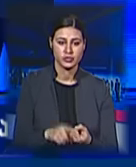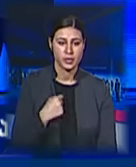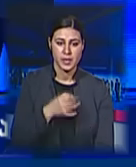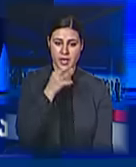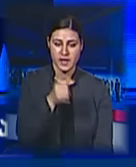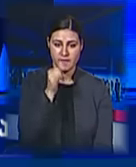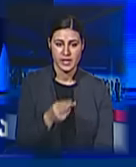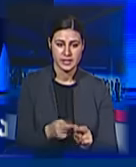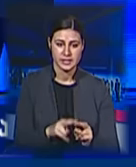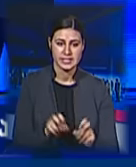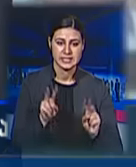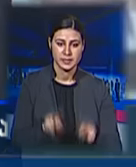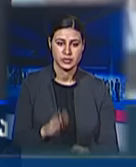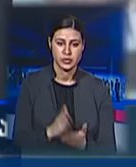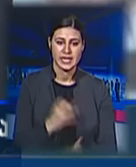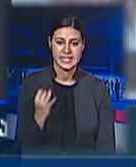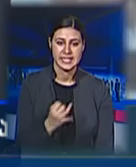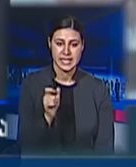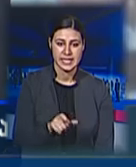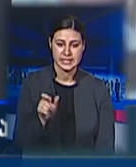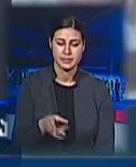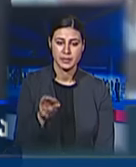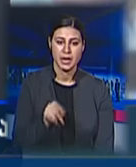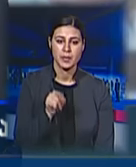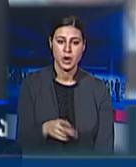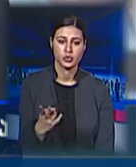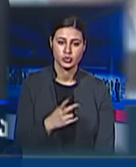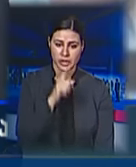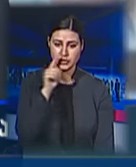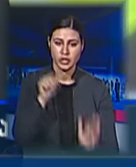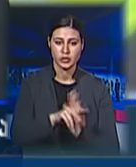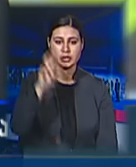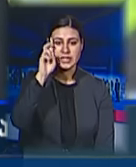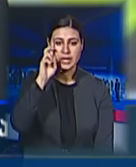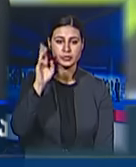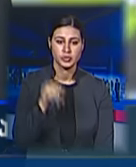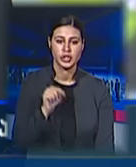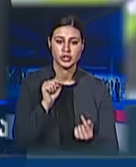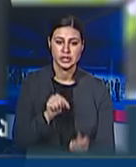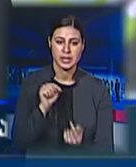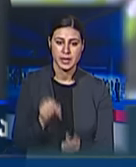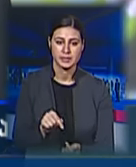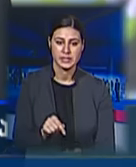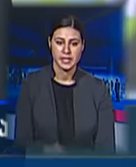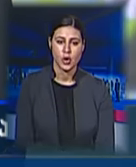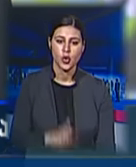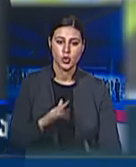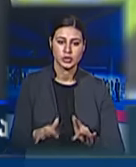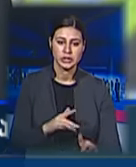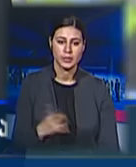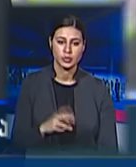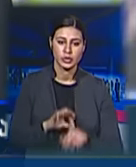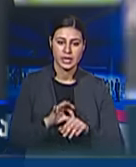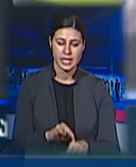რომ ეს არის აფიორა, ეს არის კერძო ინტერესები, თუმცა აქ უნდა ჩაერთოს სახელმწიფო და შესაბამისი ოპერა ღონისძიებები